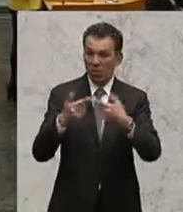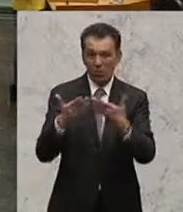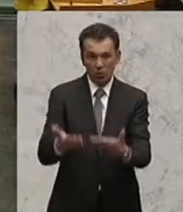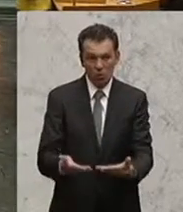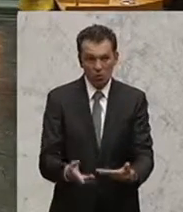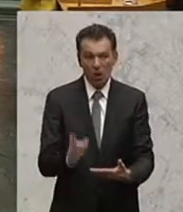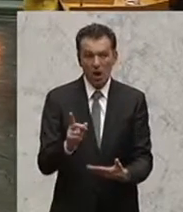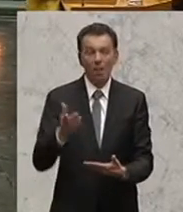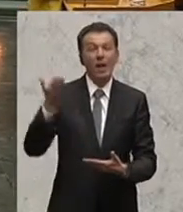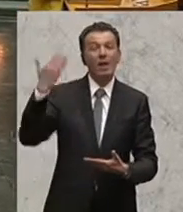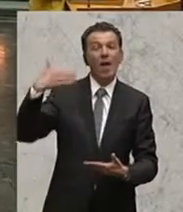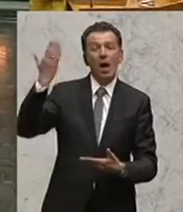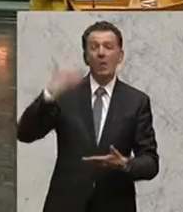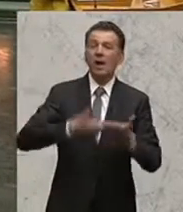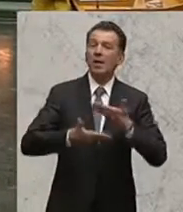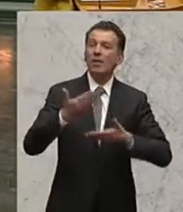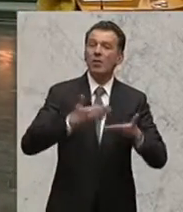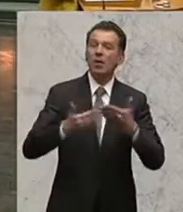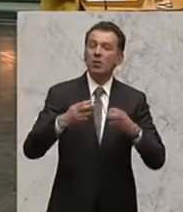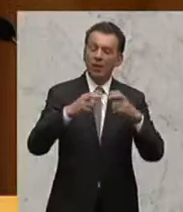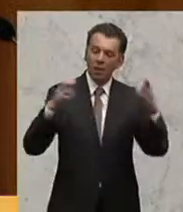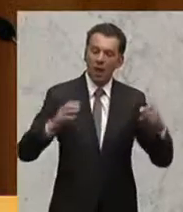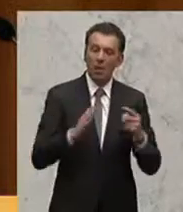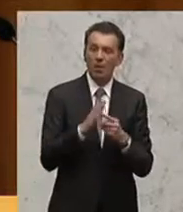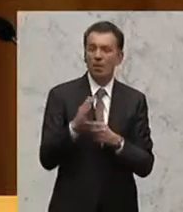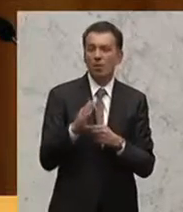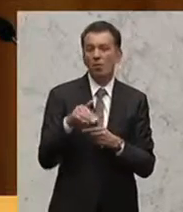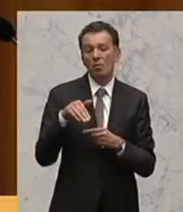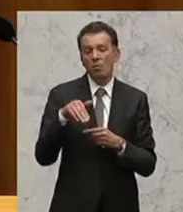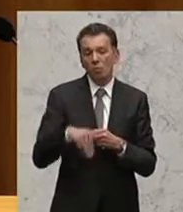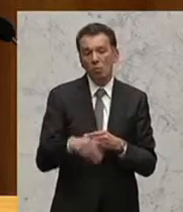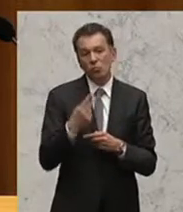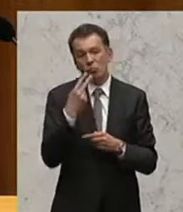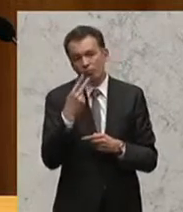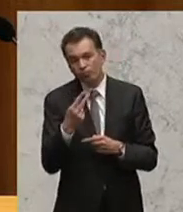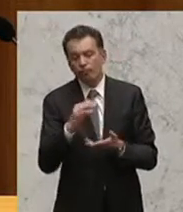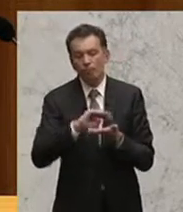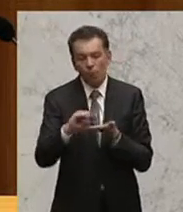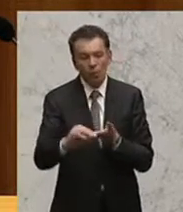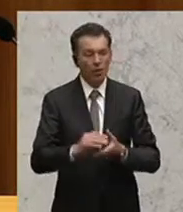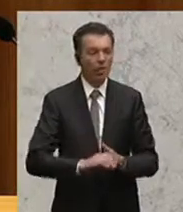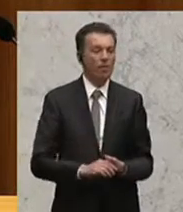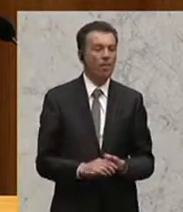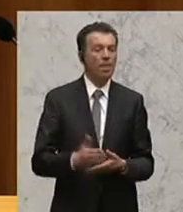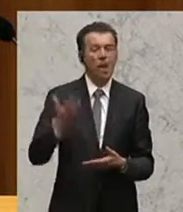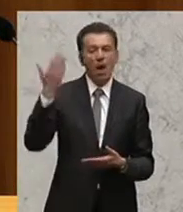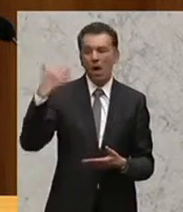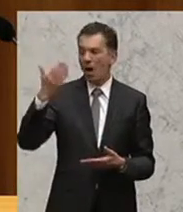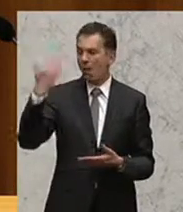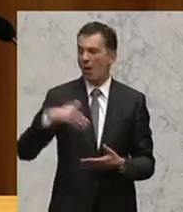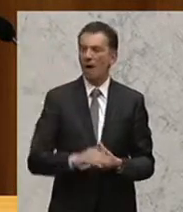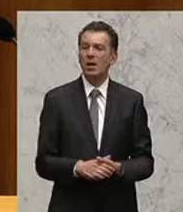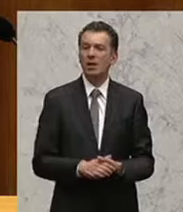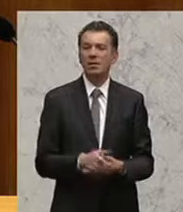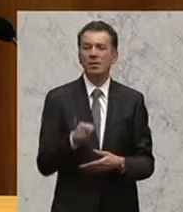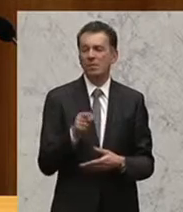man hätte die damaligen wirtschaftlichen Rahmenbedingungen und Begebenheiten berücksichtigen müssen. Und damals war